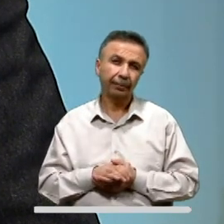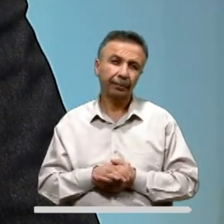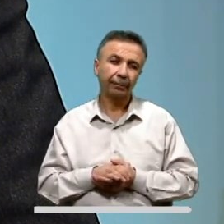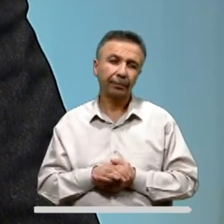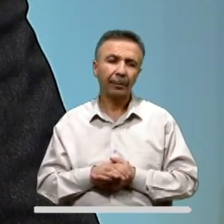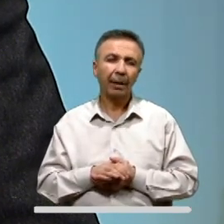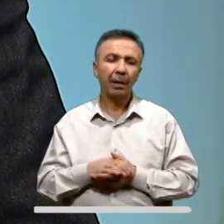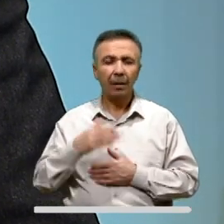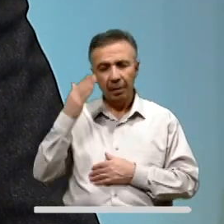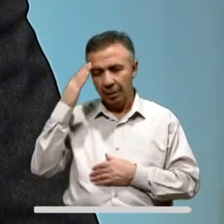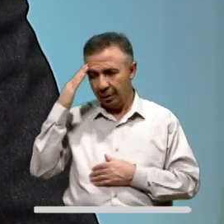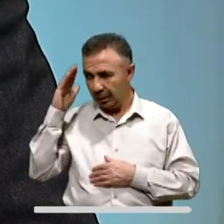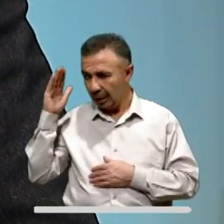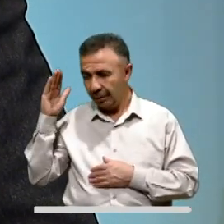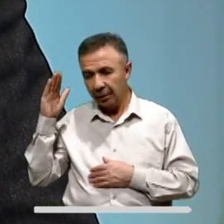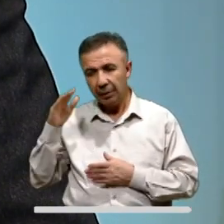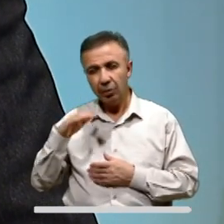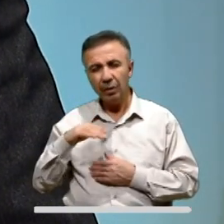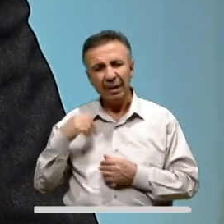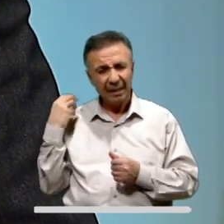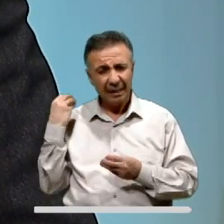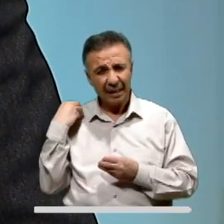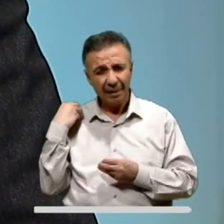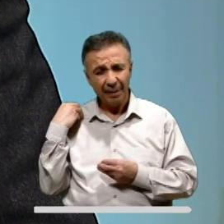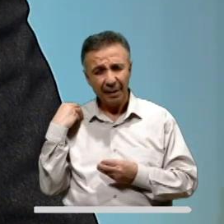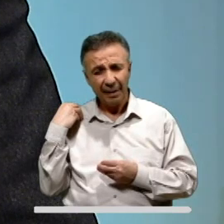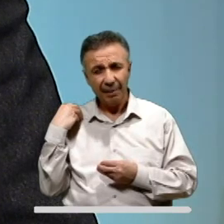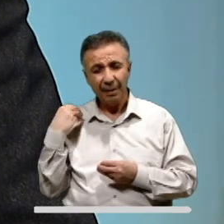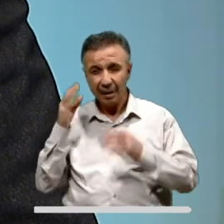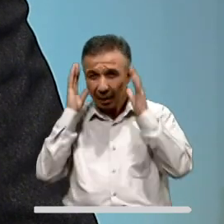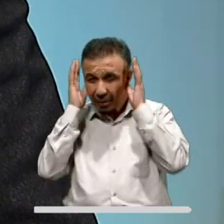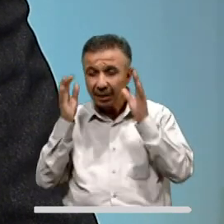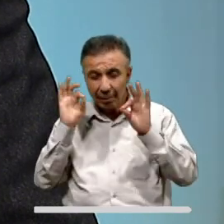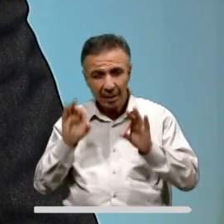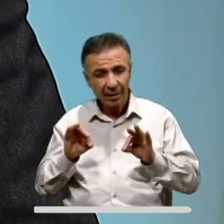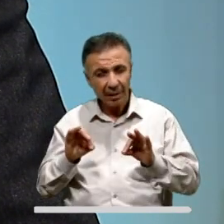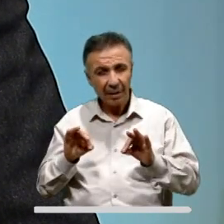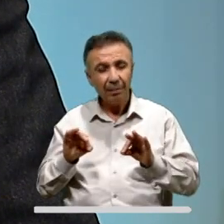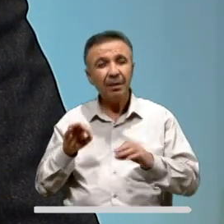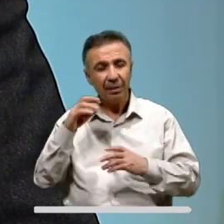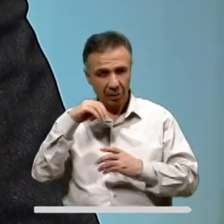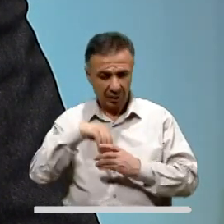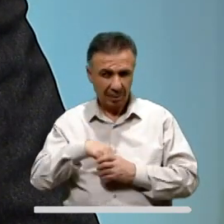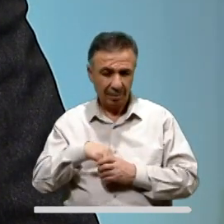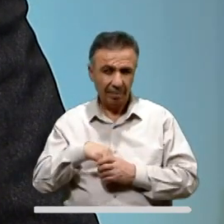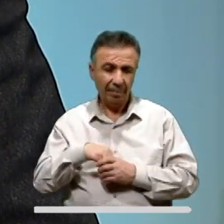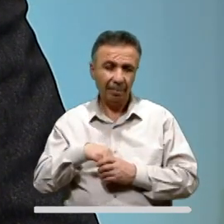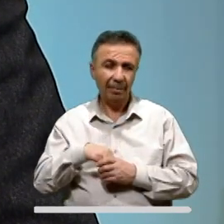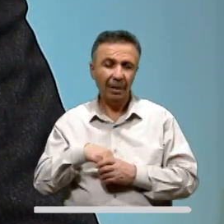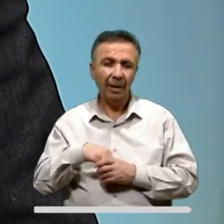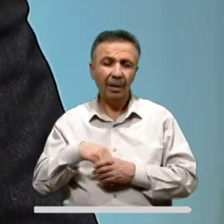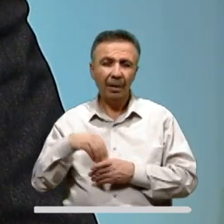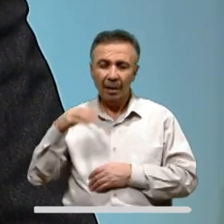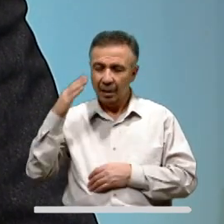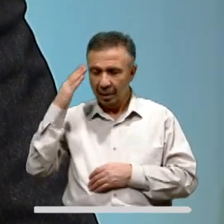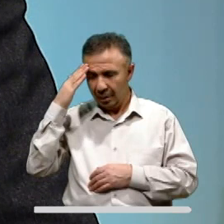selam verdikten sonra yeni bir namaza başlıyor olacağımızdan dolayı selam